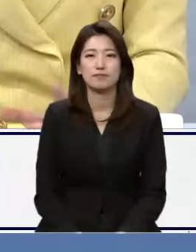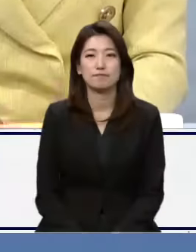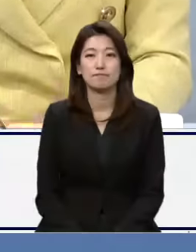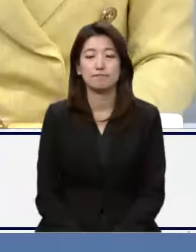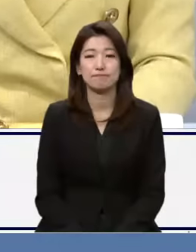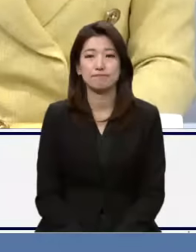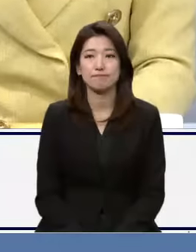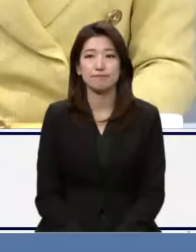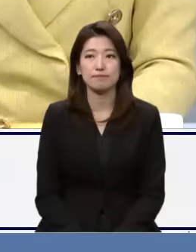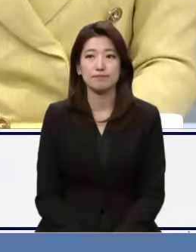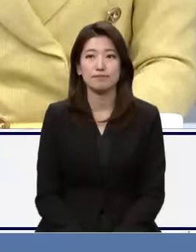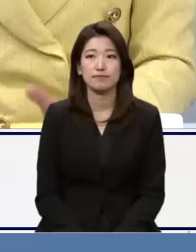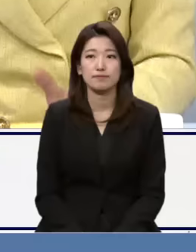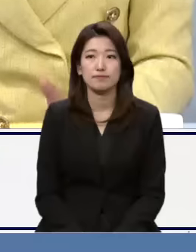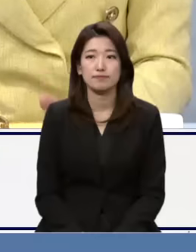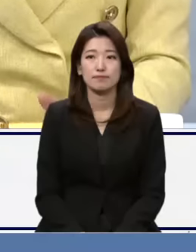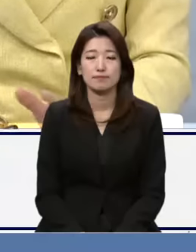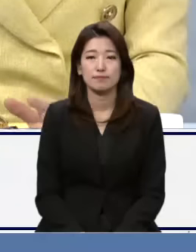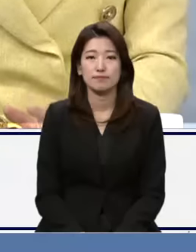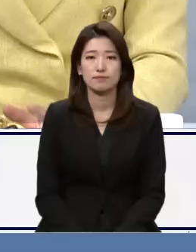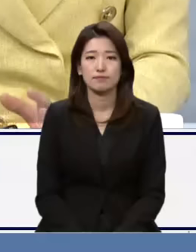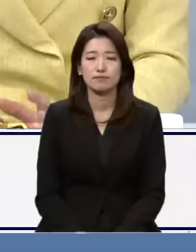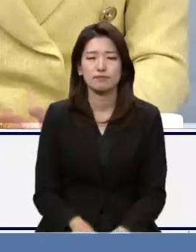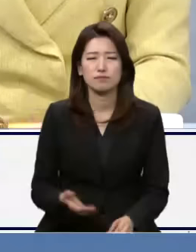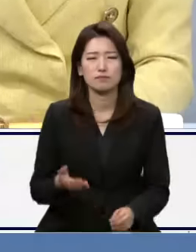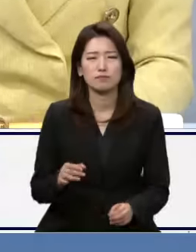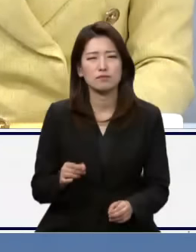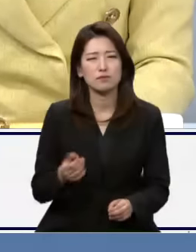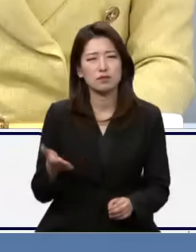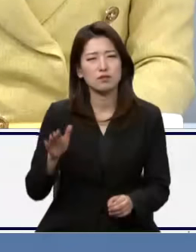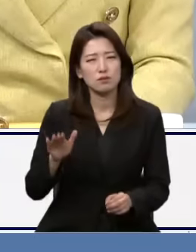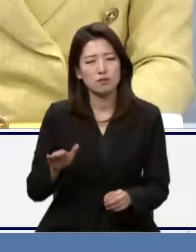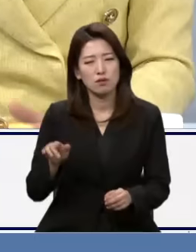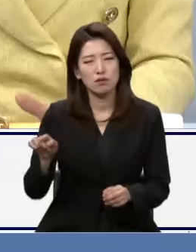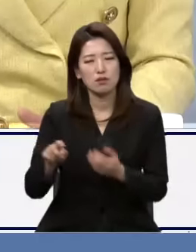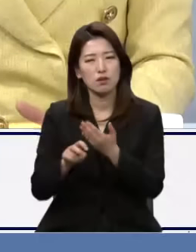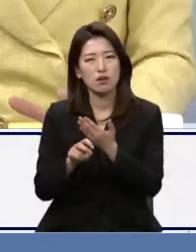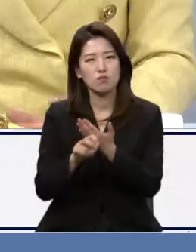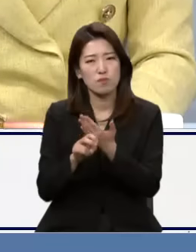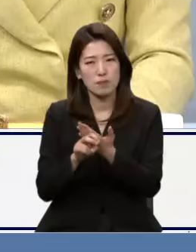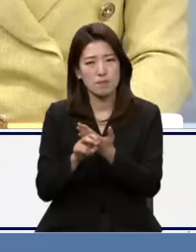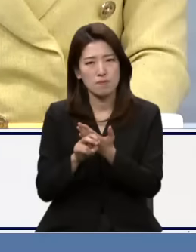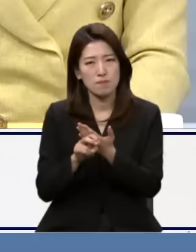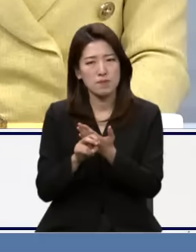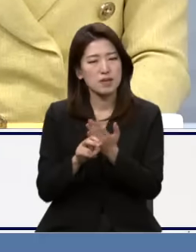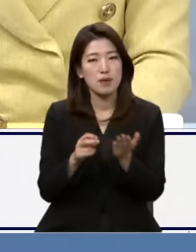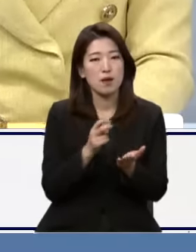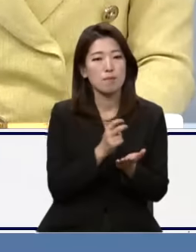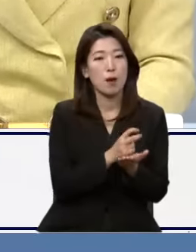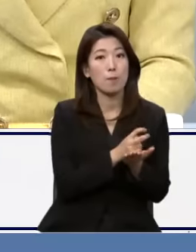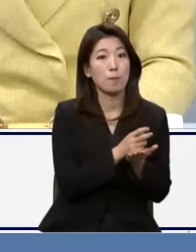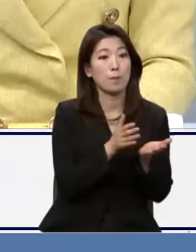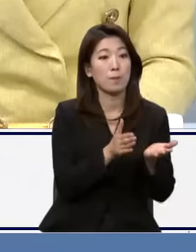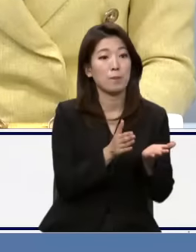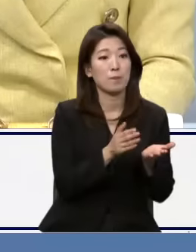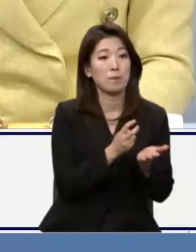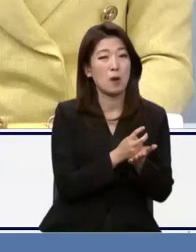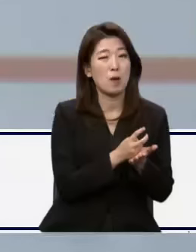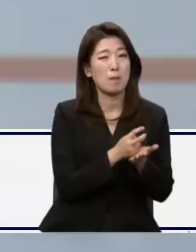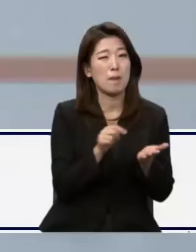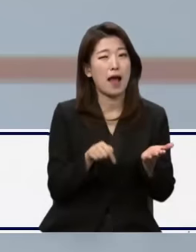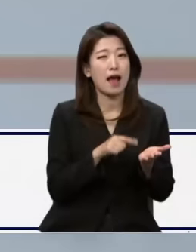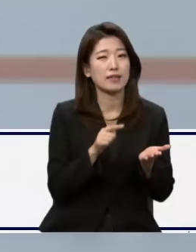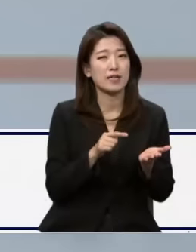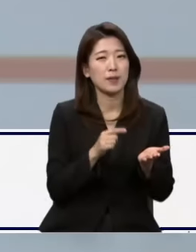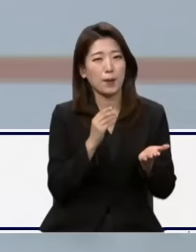일단 시작됐다고 하지만 일단 편인지 불법인지 대해서 일단 현장 점검 결과를 통해서 좀 사실 관계를 파악하는